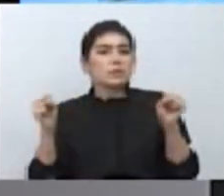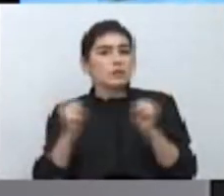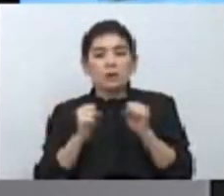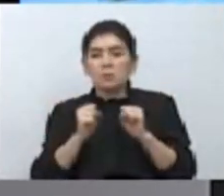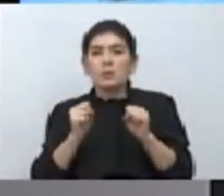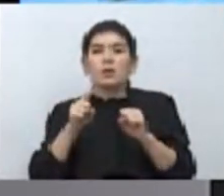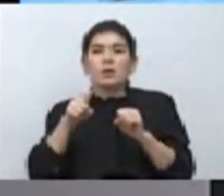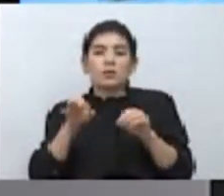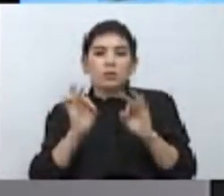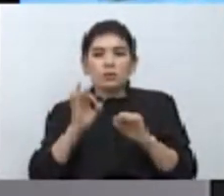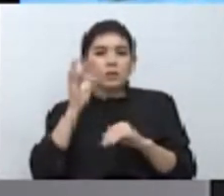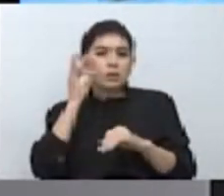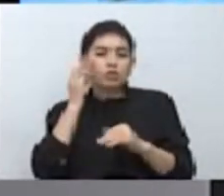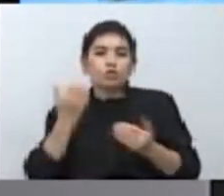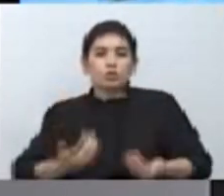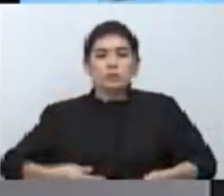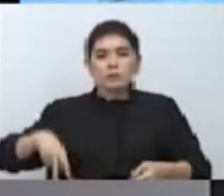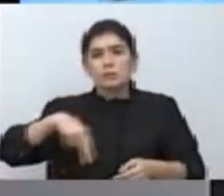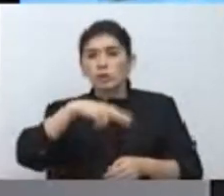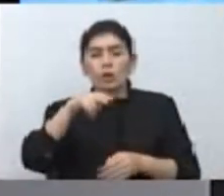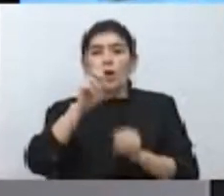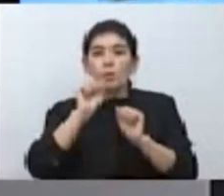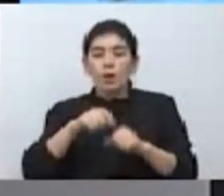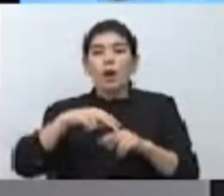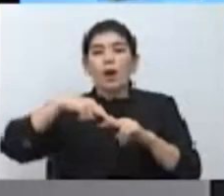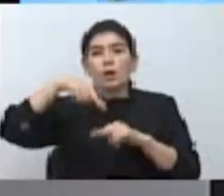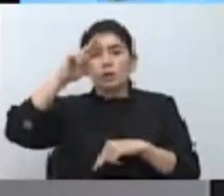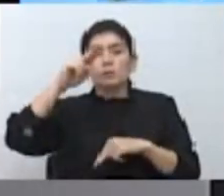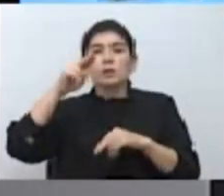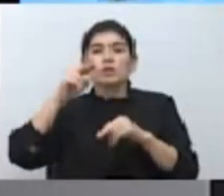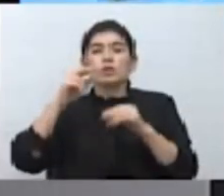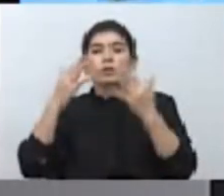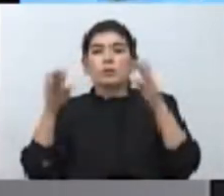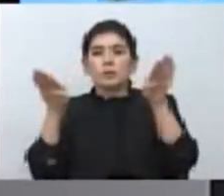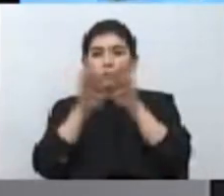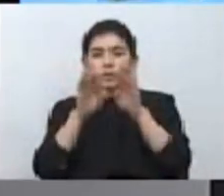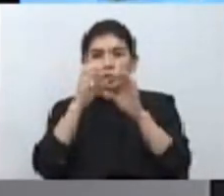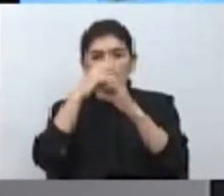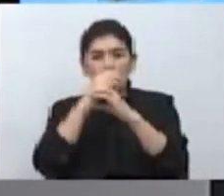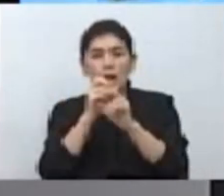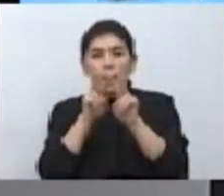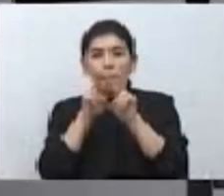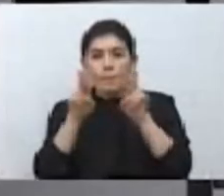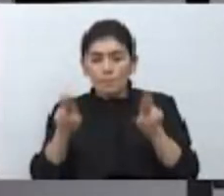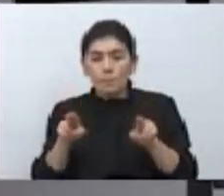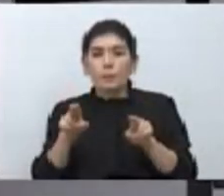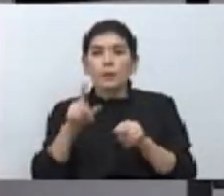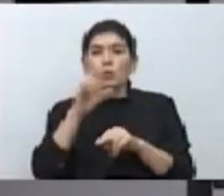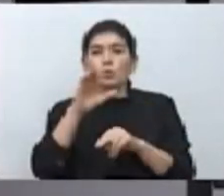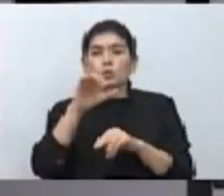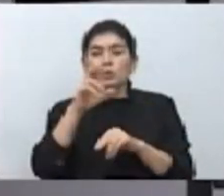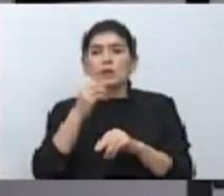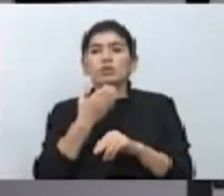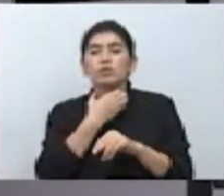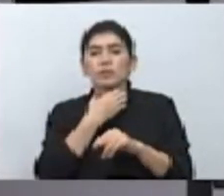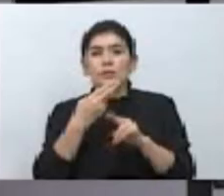uyasiga kirmasdan ancha vaqt yashay oladi. Lekin bu ikkalovda ham umumiy xususiyatlar mavjud. Umumiy xususiyatlariga bu ularni